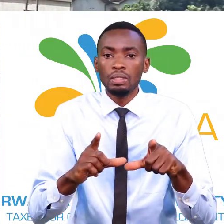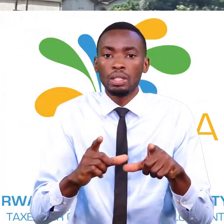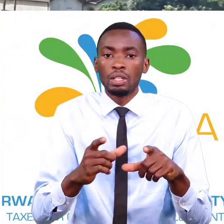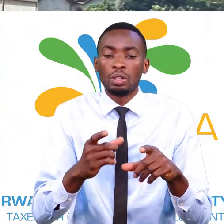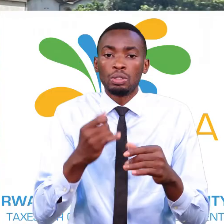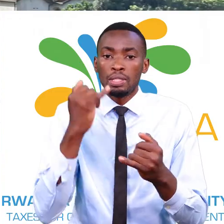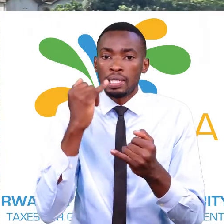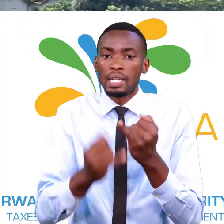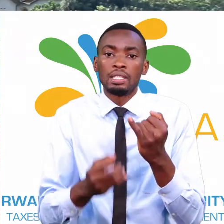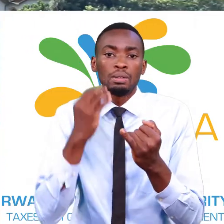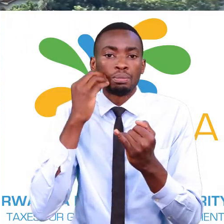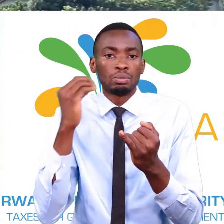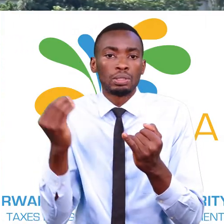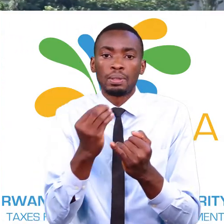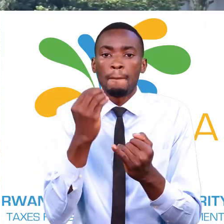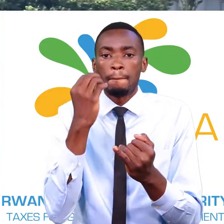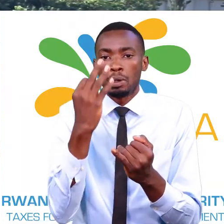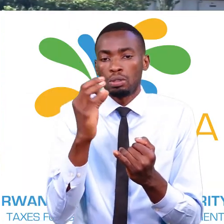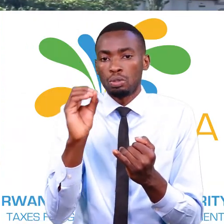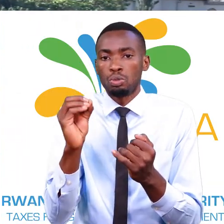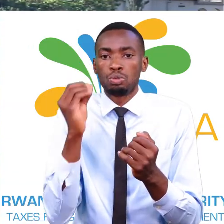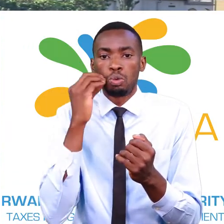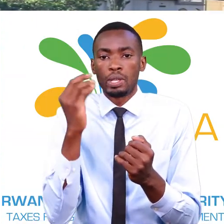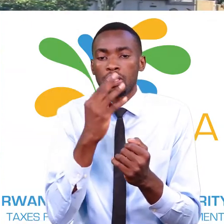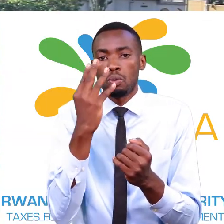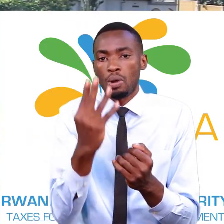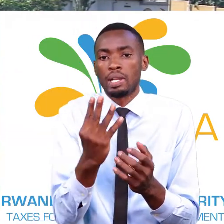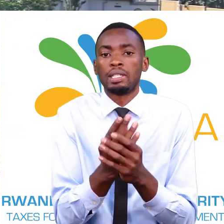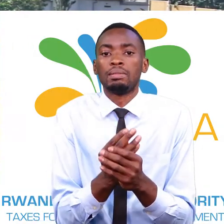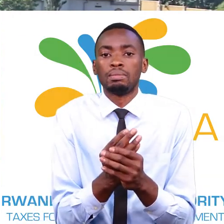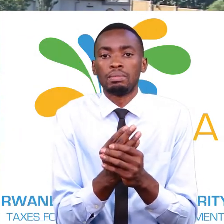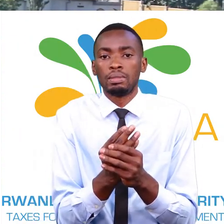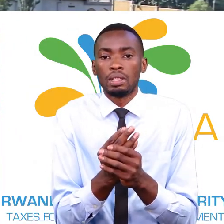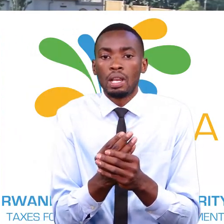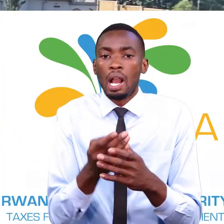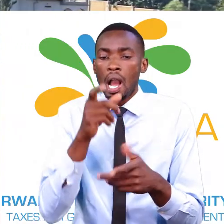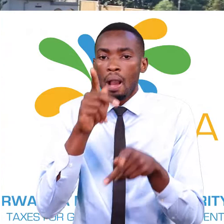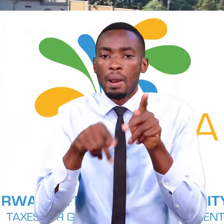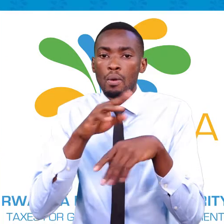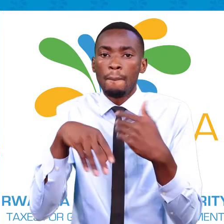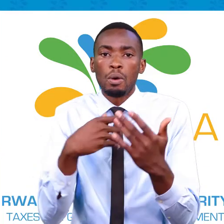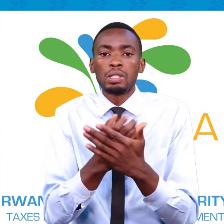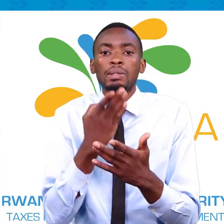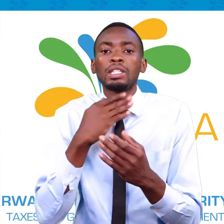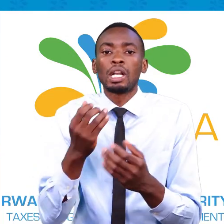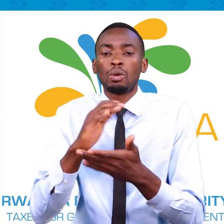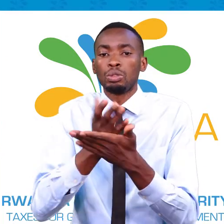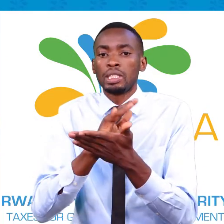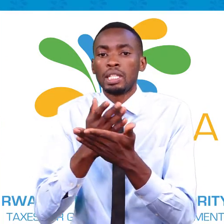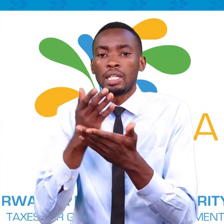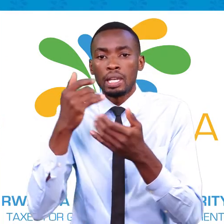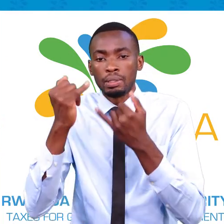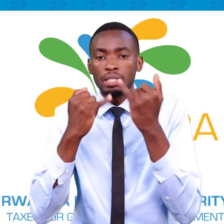kuvuga 30 z'ukwezi kwa kane muri uyu mwaka. Kubifuza kudusangiza ibitekerezo mwaduhamagara ku murongo wa